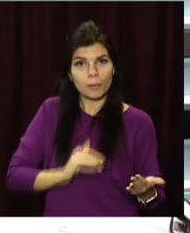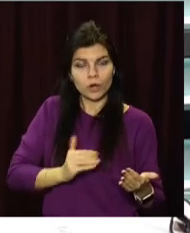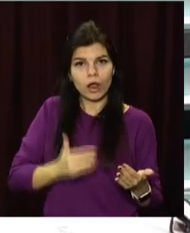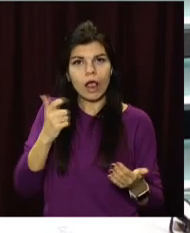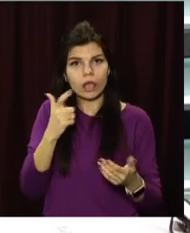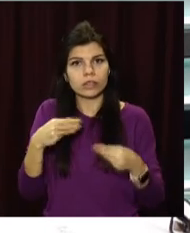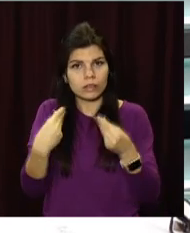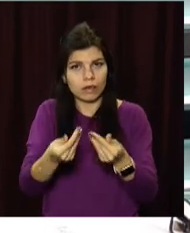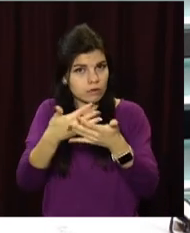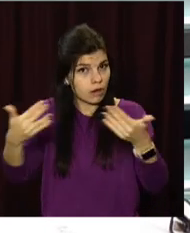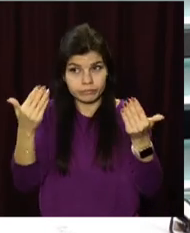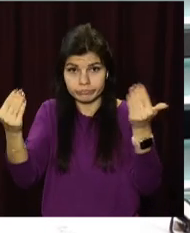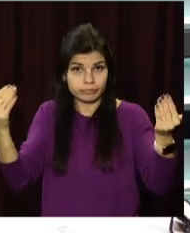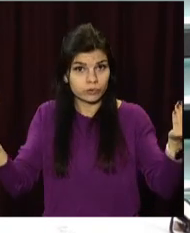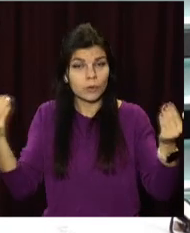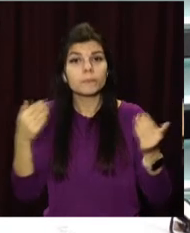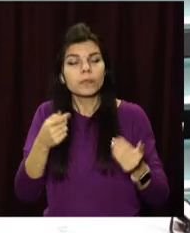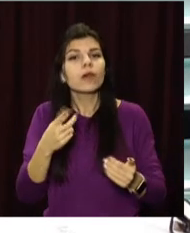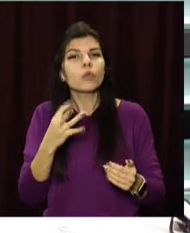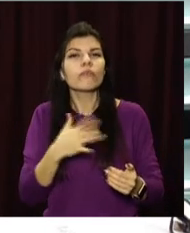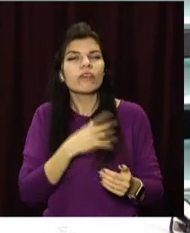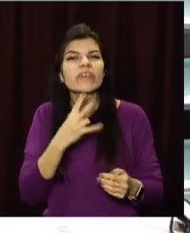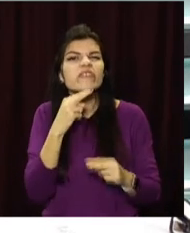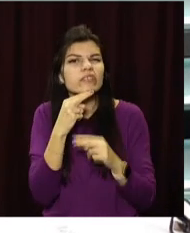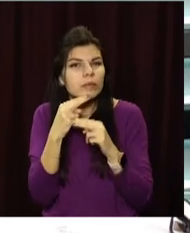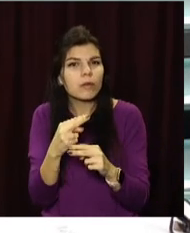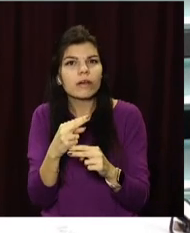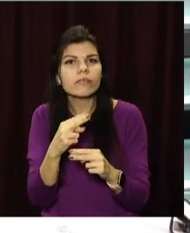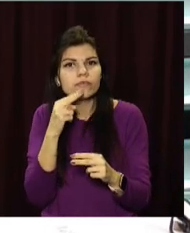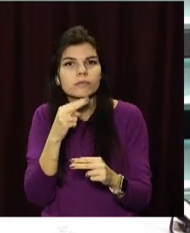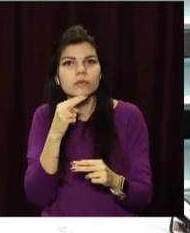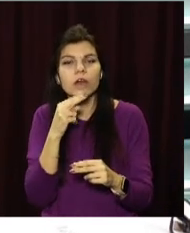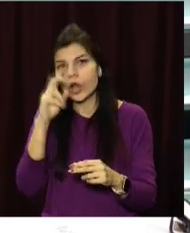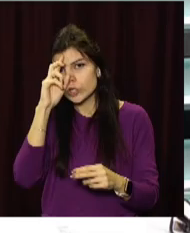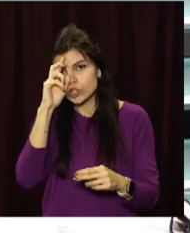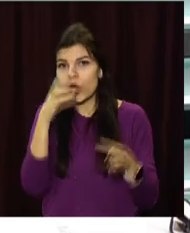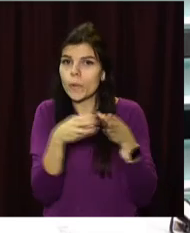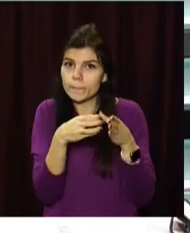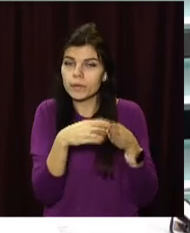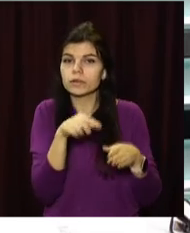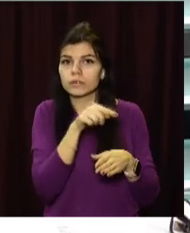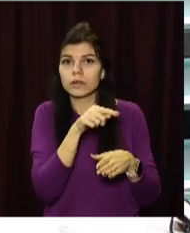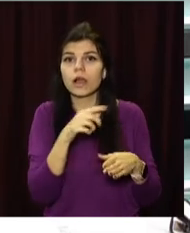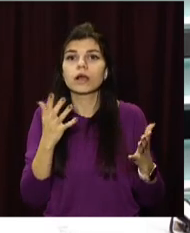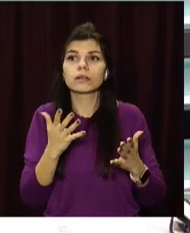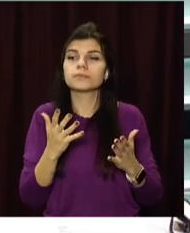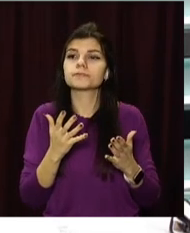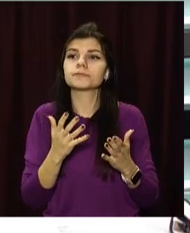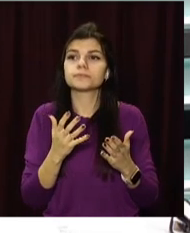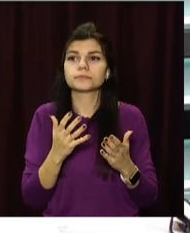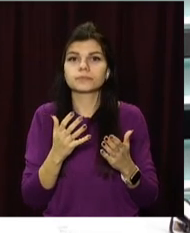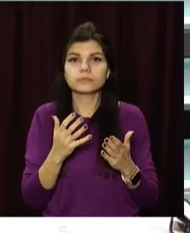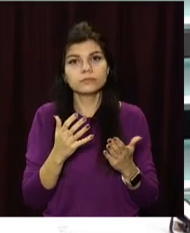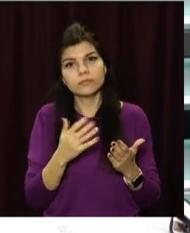приватні компанії. Єдине, на що, напевно, варто звертати увагу, оскільки державна компанія все ж таки, яка